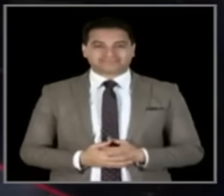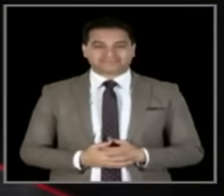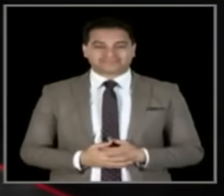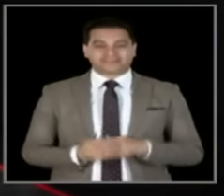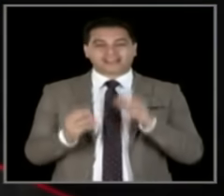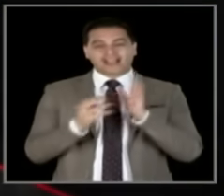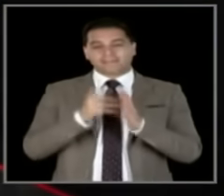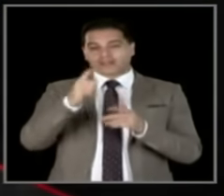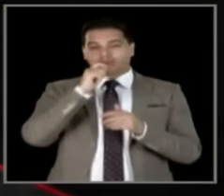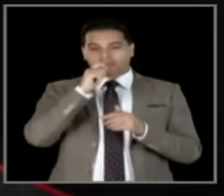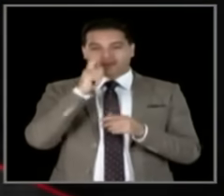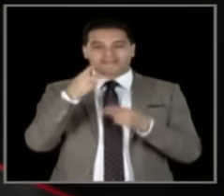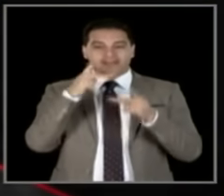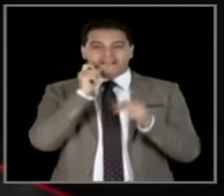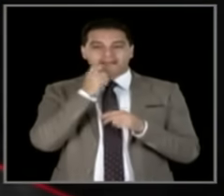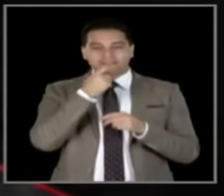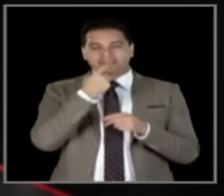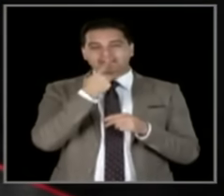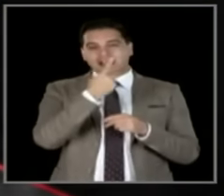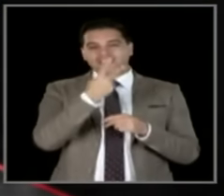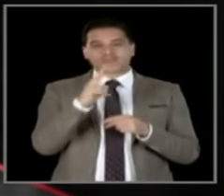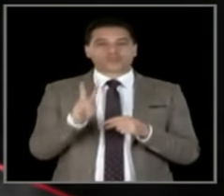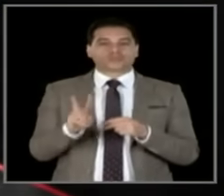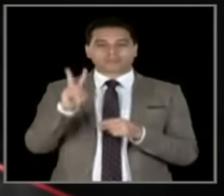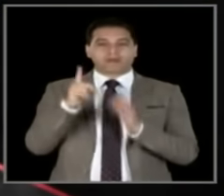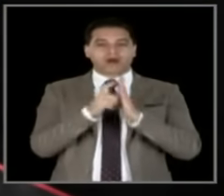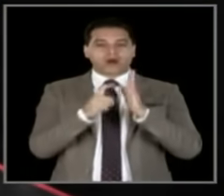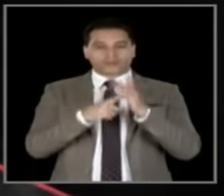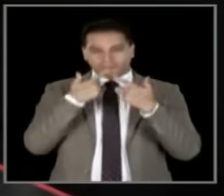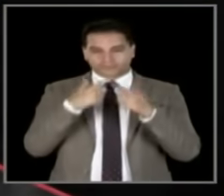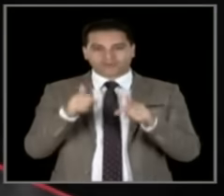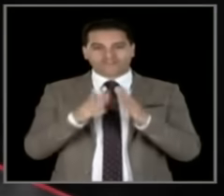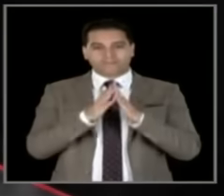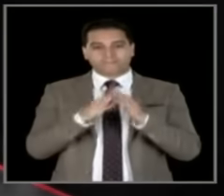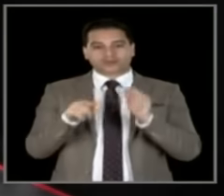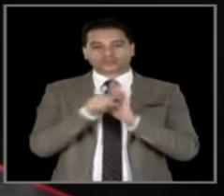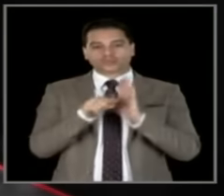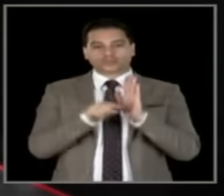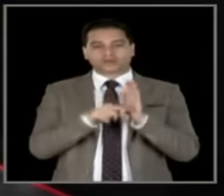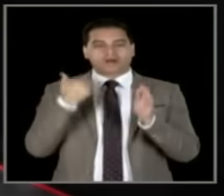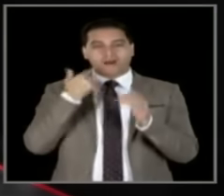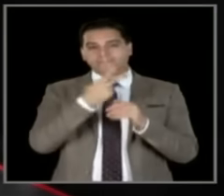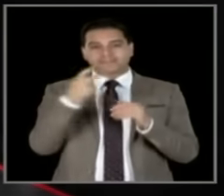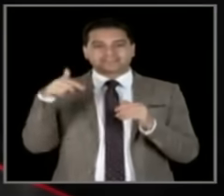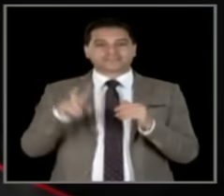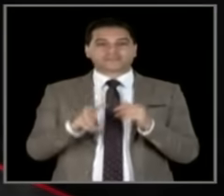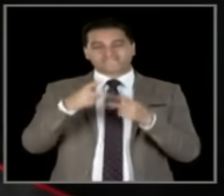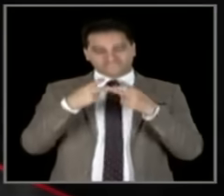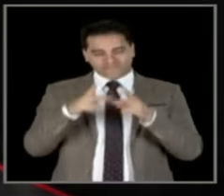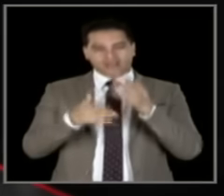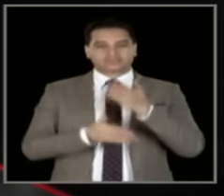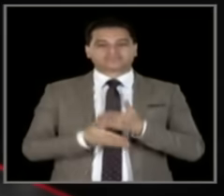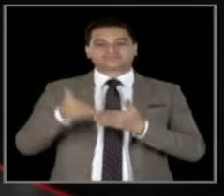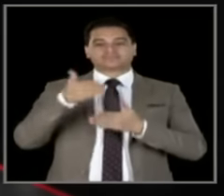جامعة دمياط. في عام 2007 صدر القرار الجمهوري رقم 276 بإنشاء فرع